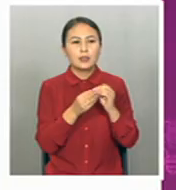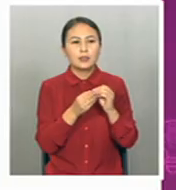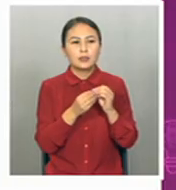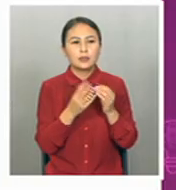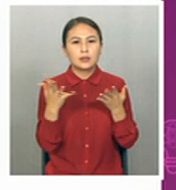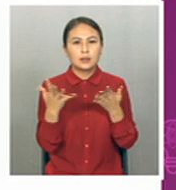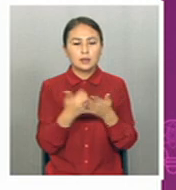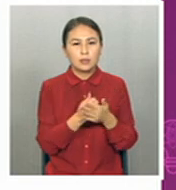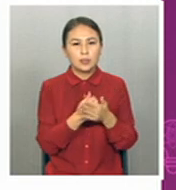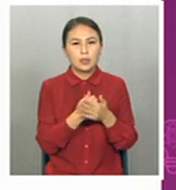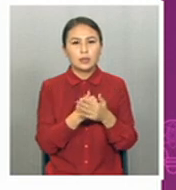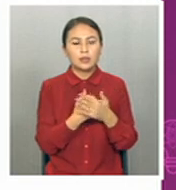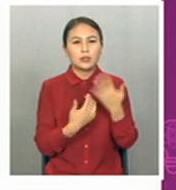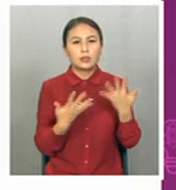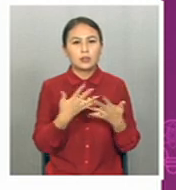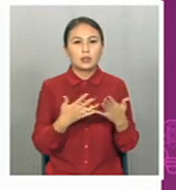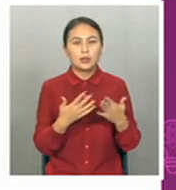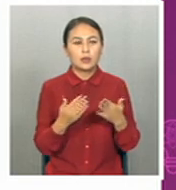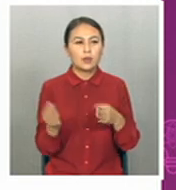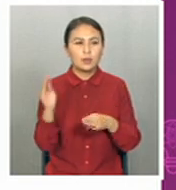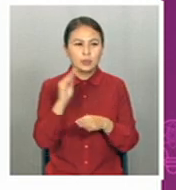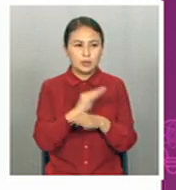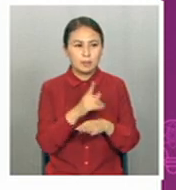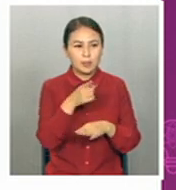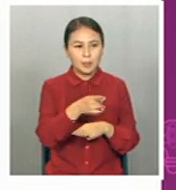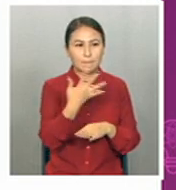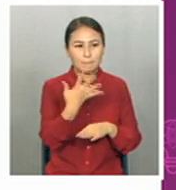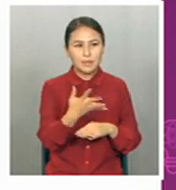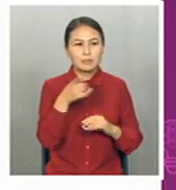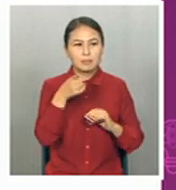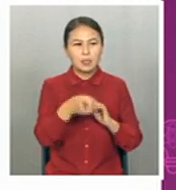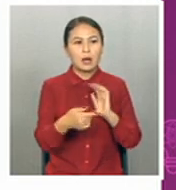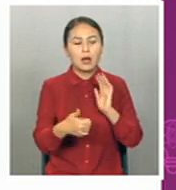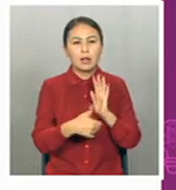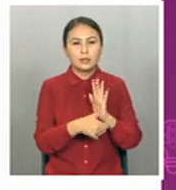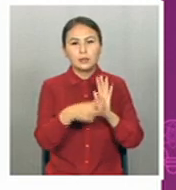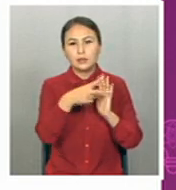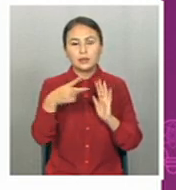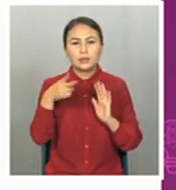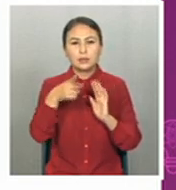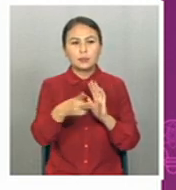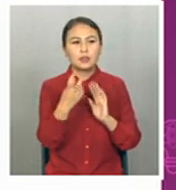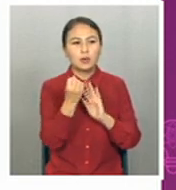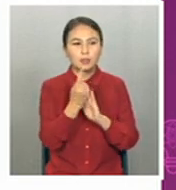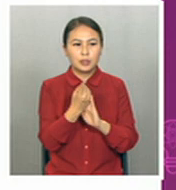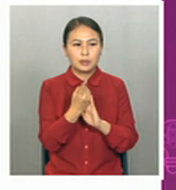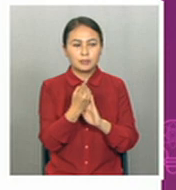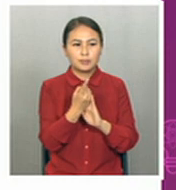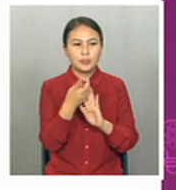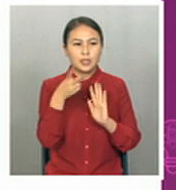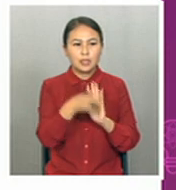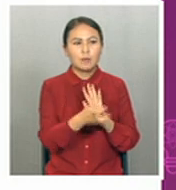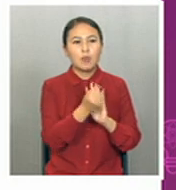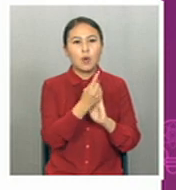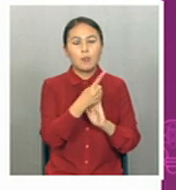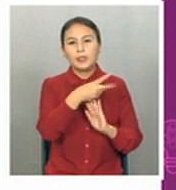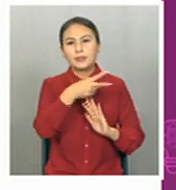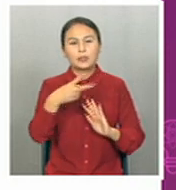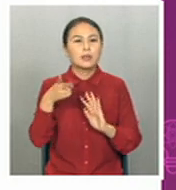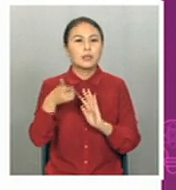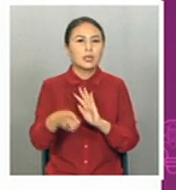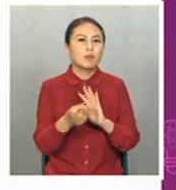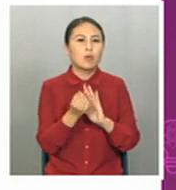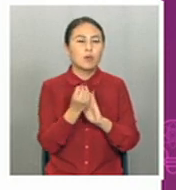тапқан X-арымызды қойсақ, 1005 пен 1006-ның қосындысы 2011-ге тең. 2011 мен